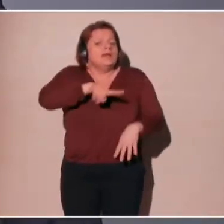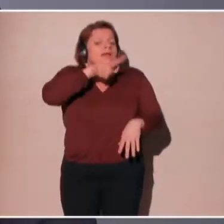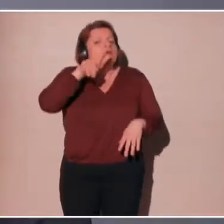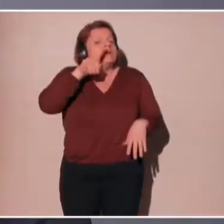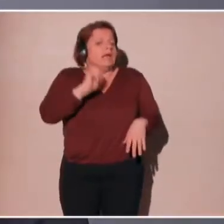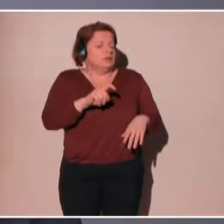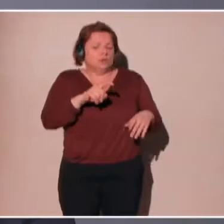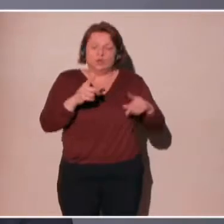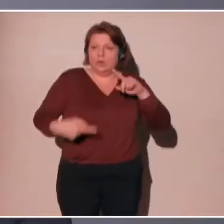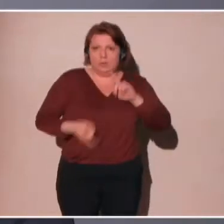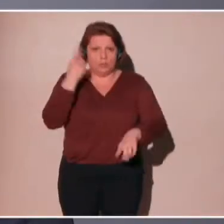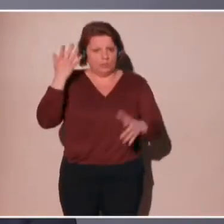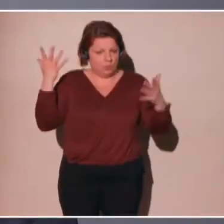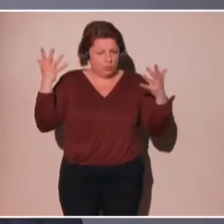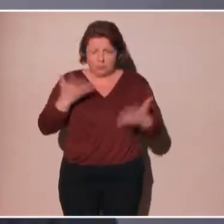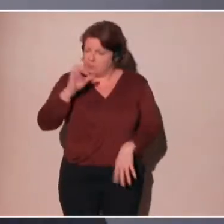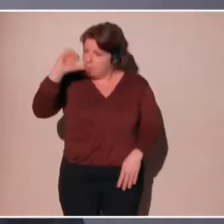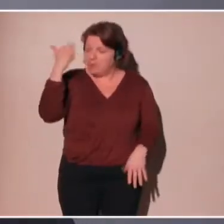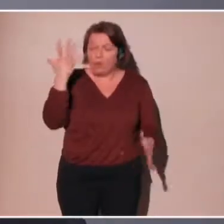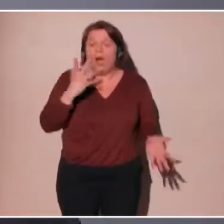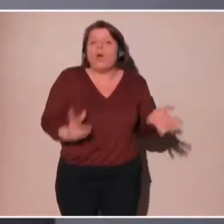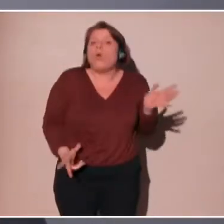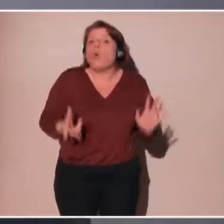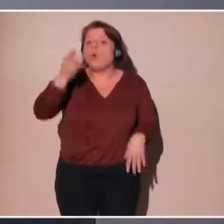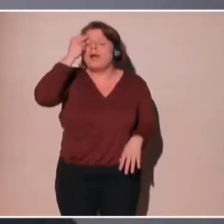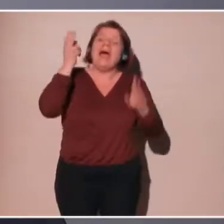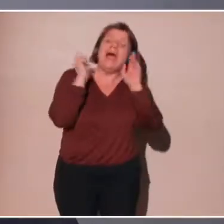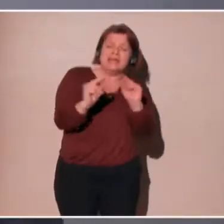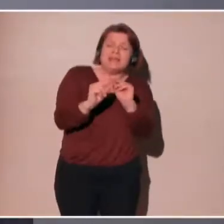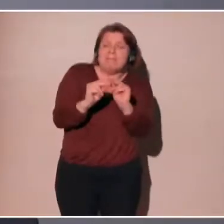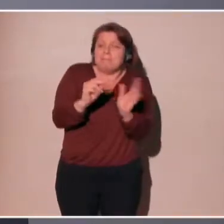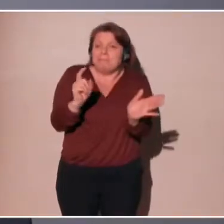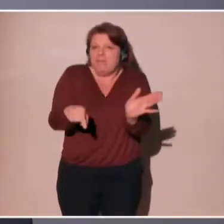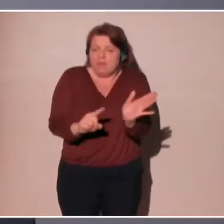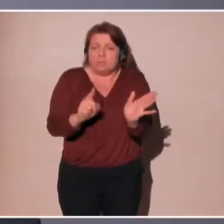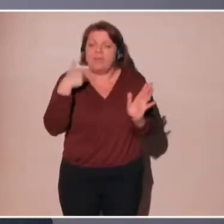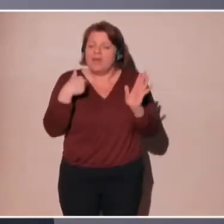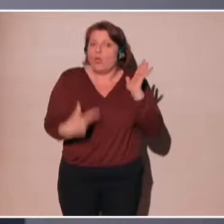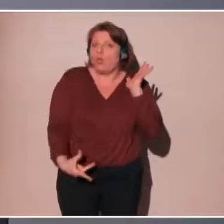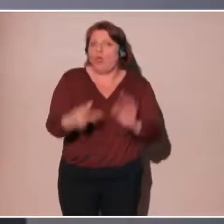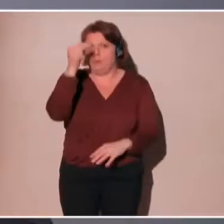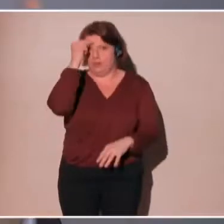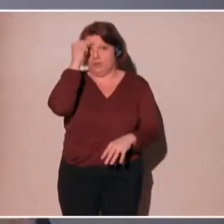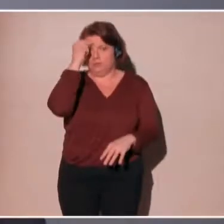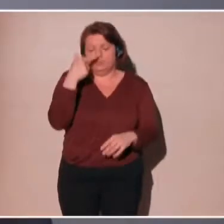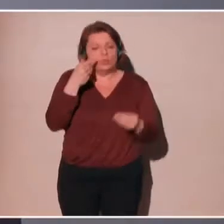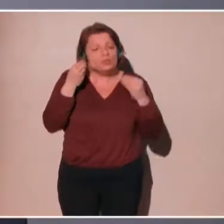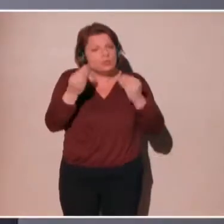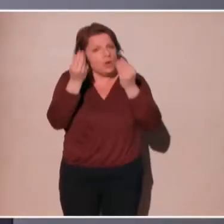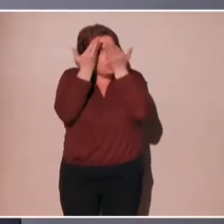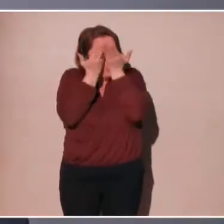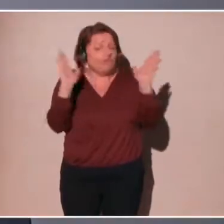de la compréhension, pas forcément de l'explicabilité, mais de la compréhension. Ce qui nous permet d'ouvrir un champ plus large que